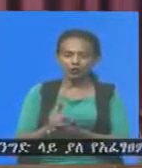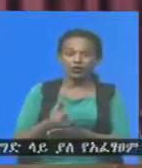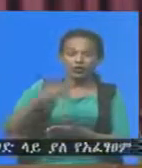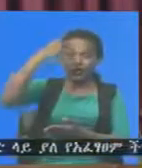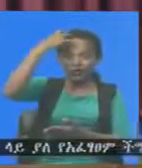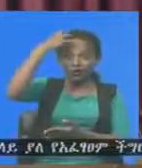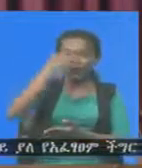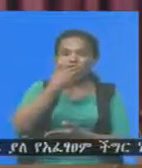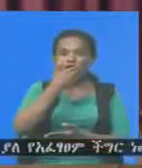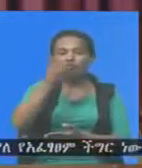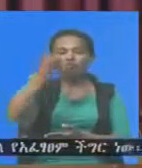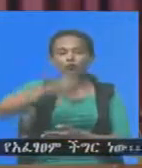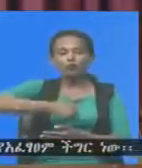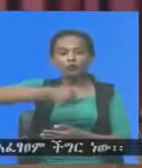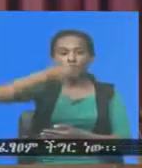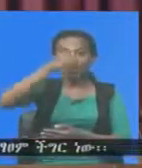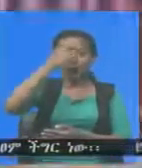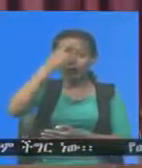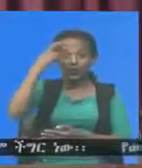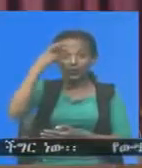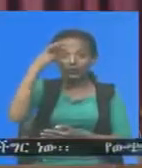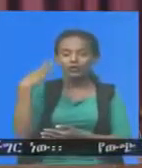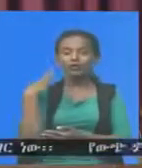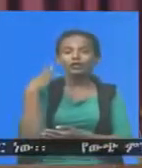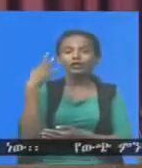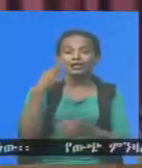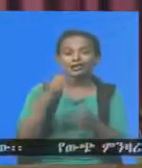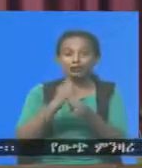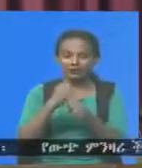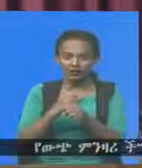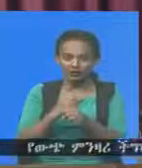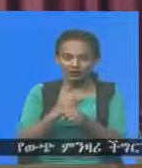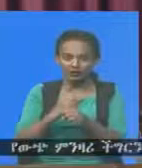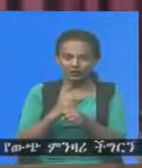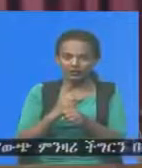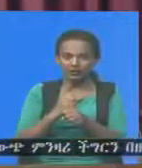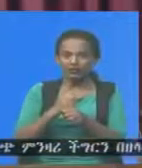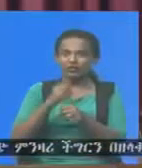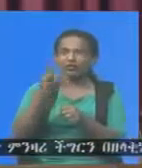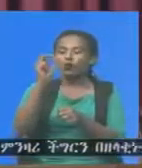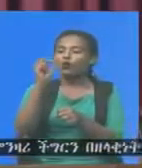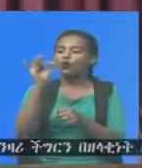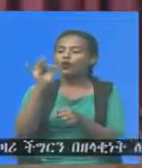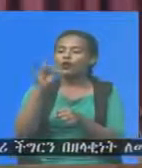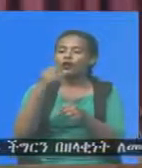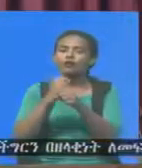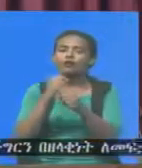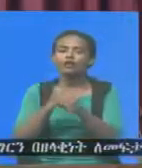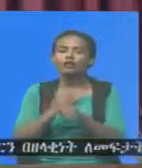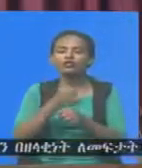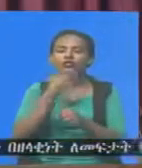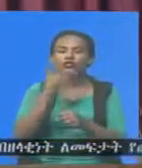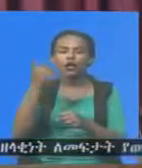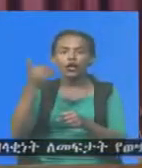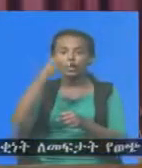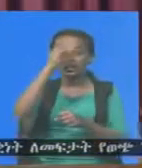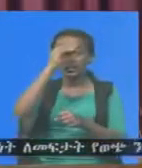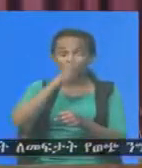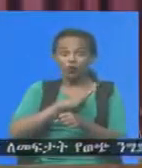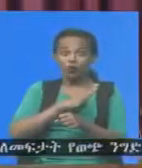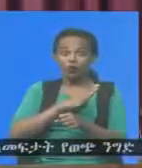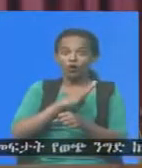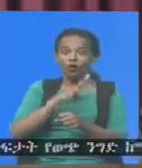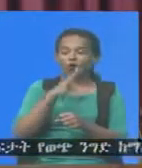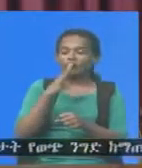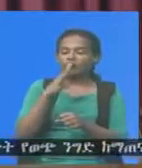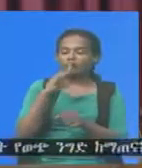ከመንግስት የሚሻልበት ዋናው ምክንያት ለግል መስራት ለወል ከመስራት ይሻላል። ሰው በተፈጥሮ